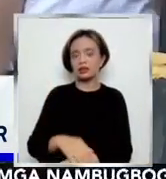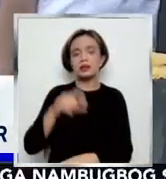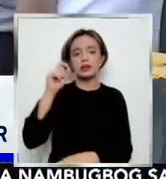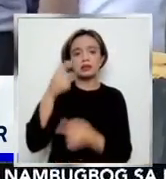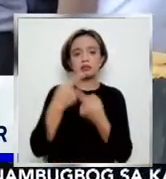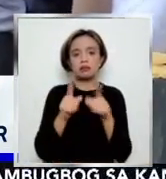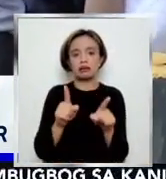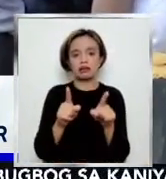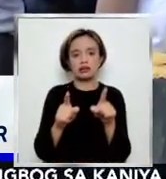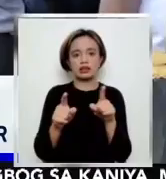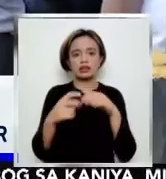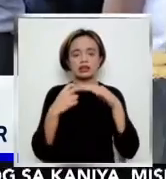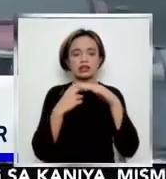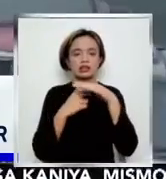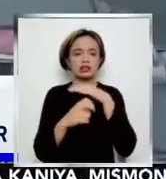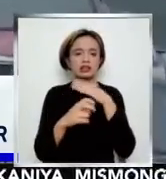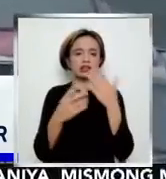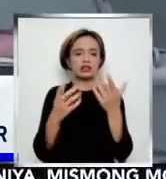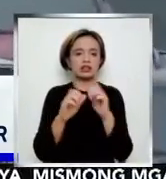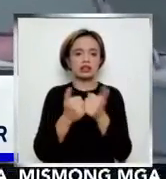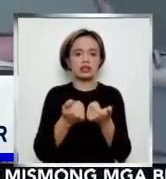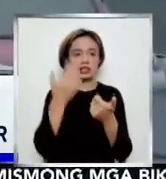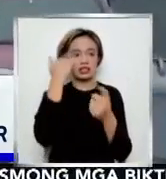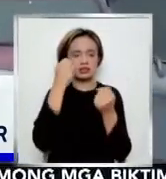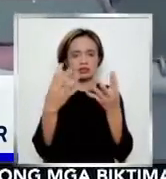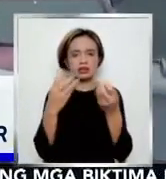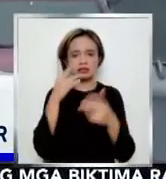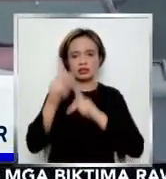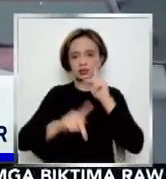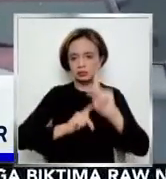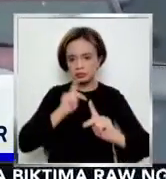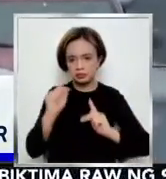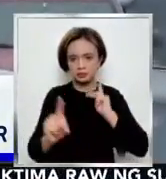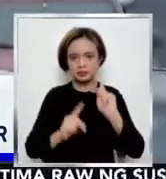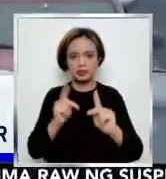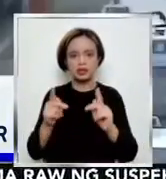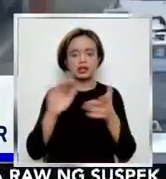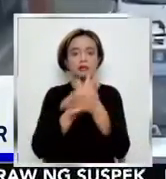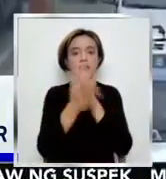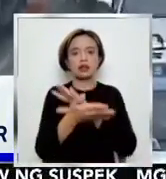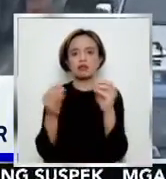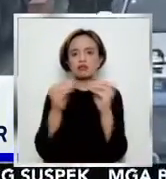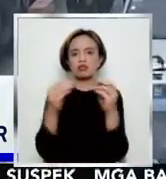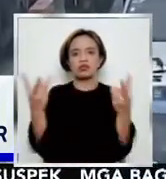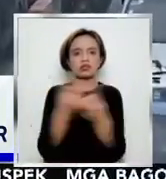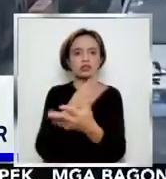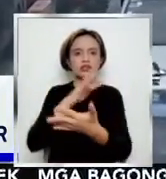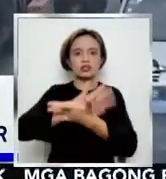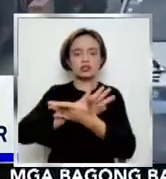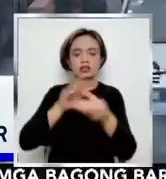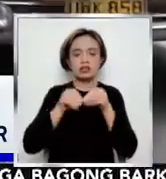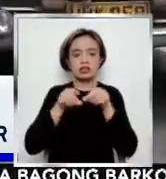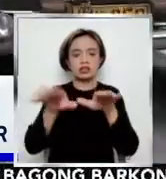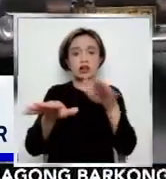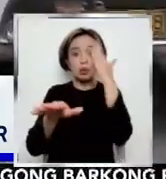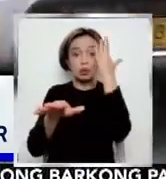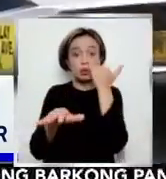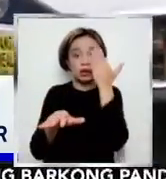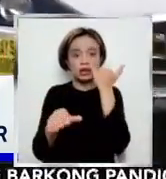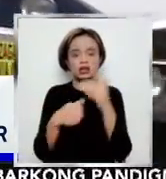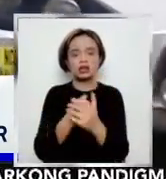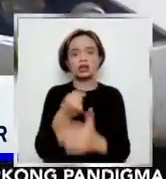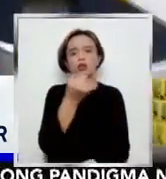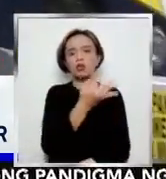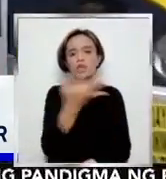at kalsada sa pagdami ng commuter. Pinalala ito ng pandemya dahil hindi pa nakakabalik ang dating bilang ng mga pampublikong